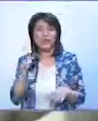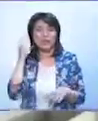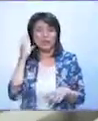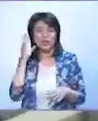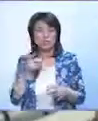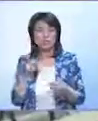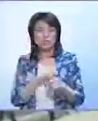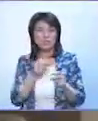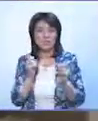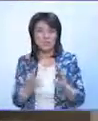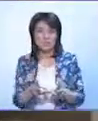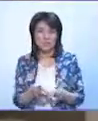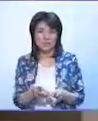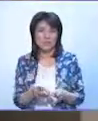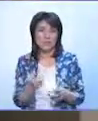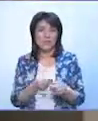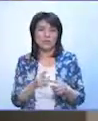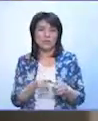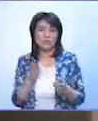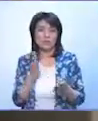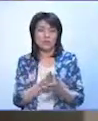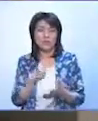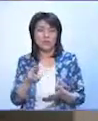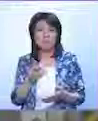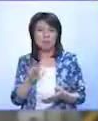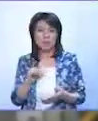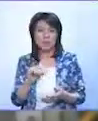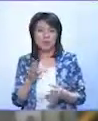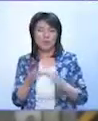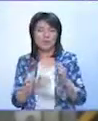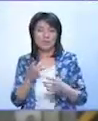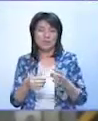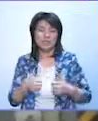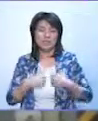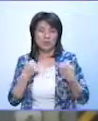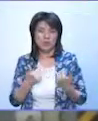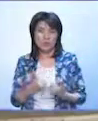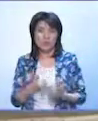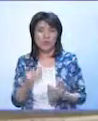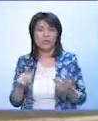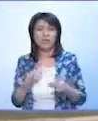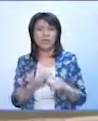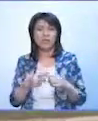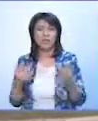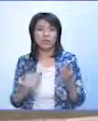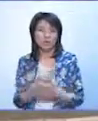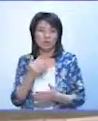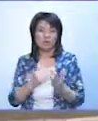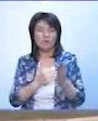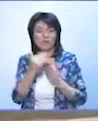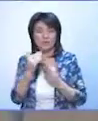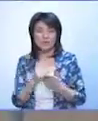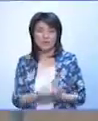постоянно мониторят территорию полигона. От национальной трагедии к национальной гордости. Это новый путь бывшего Семипалатинского ядерного